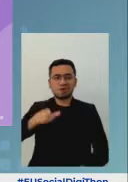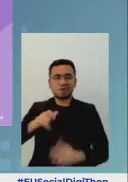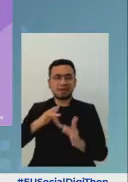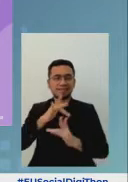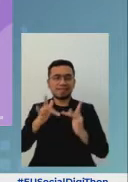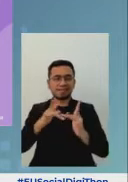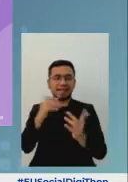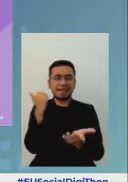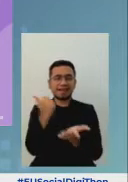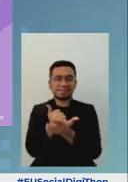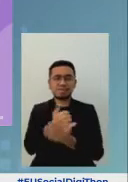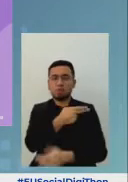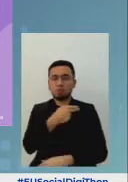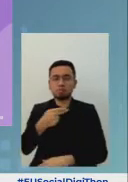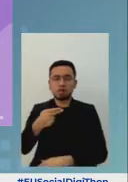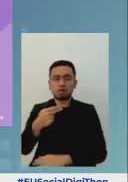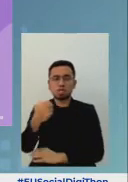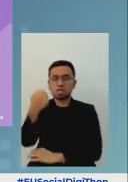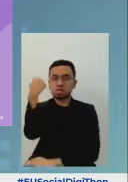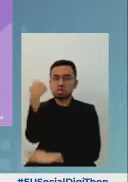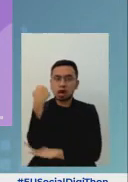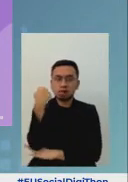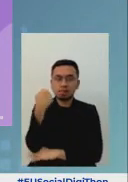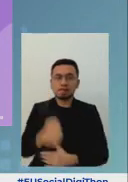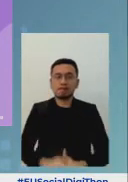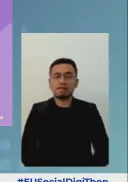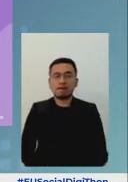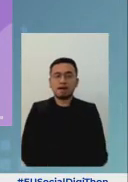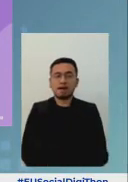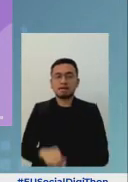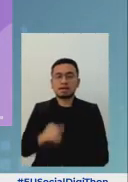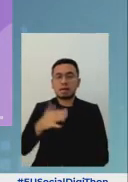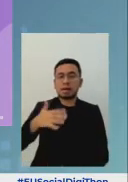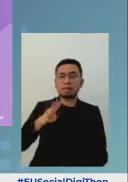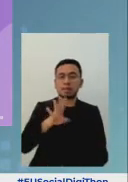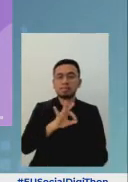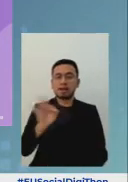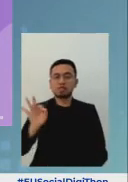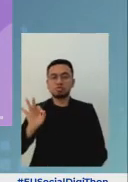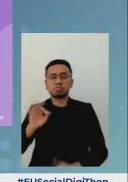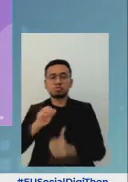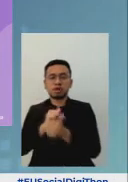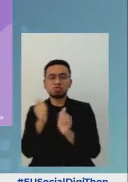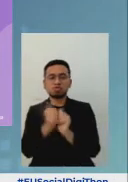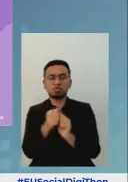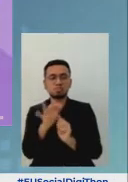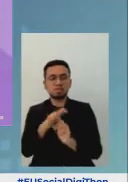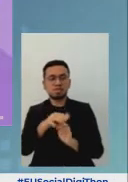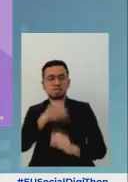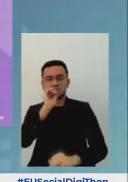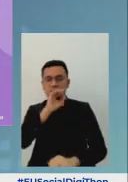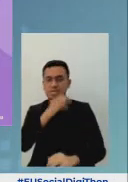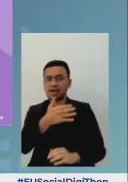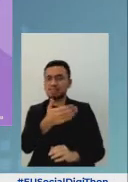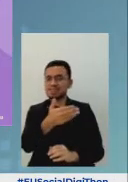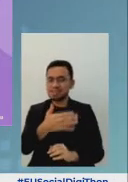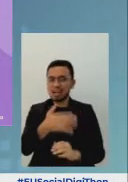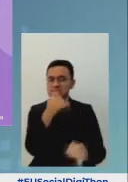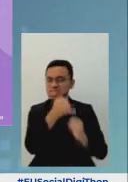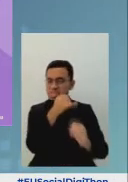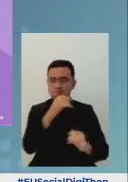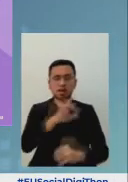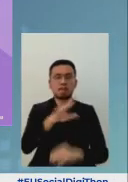tuh 473 kasus provokatif, hate content, dan hate speech-nya. Tuh ya. Next.